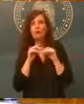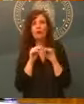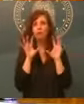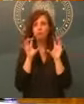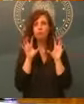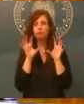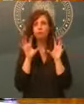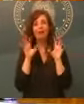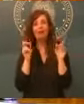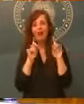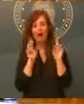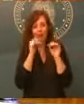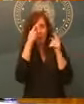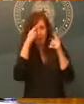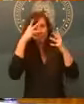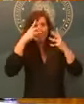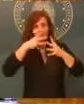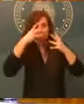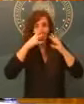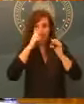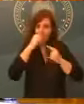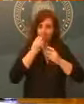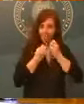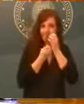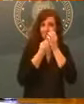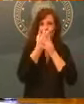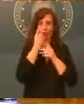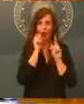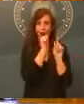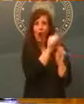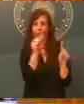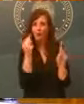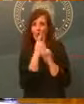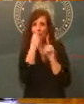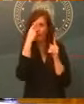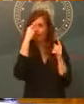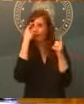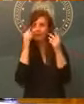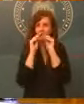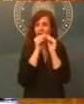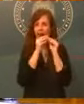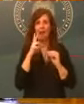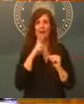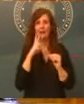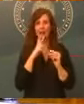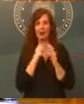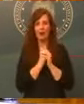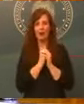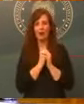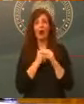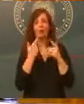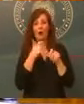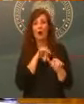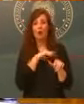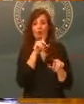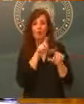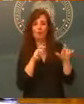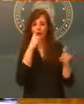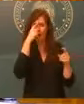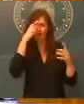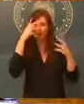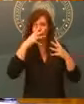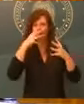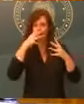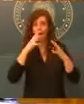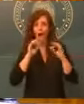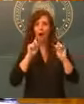ma che si sviluppi il pensiero critico perché gli studenti più critici poi sono spesso anche quelli più stimolanti